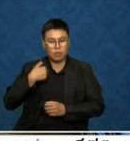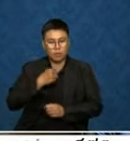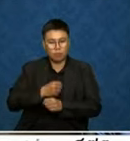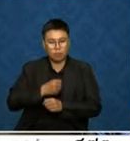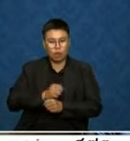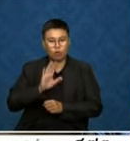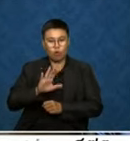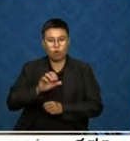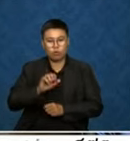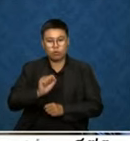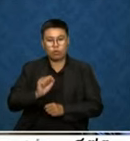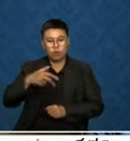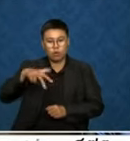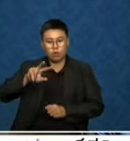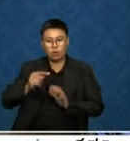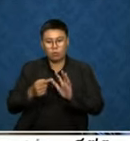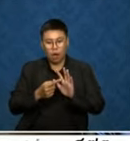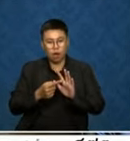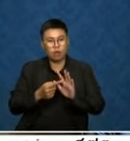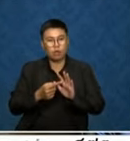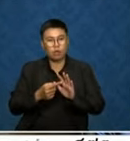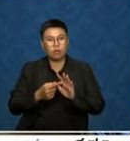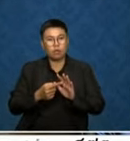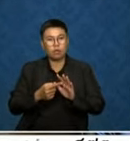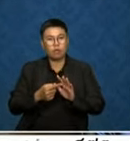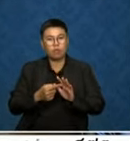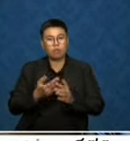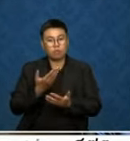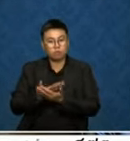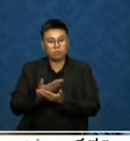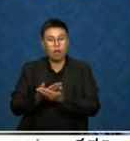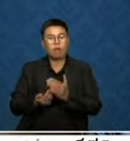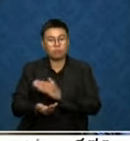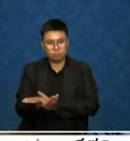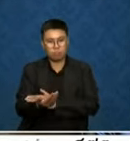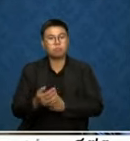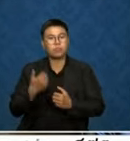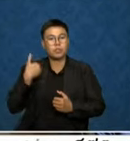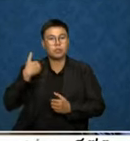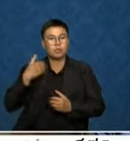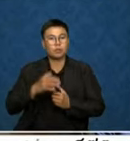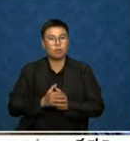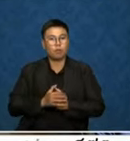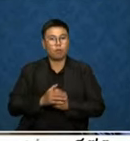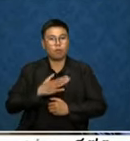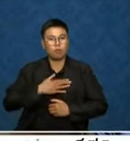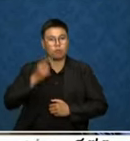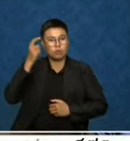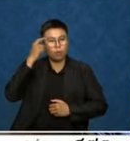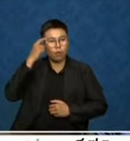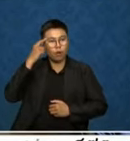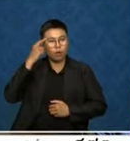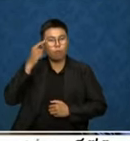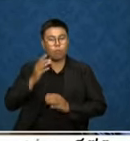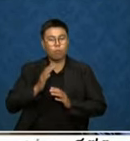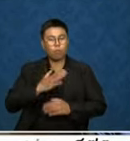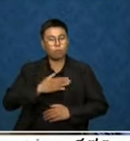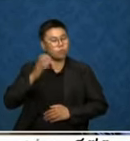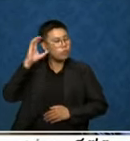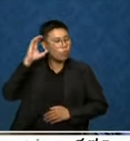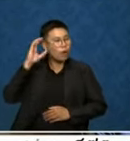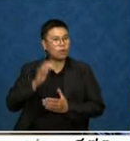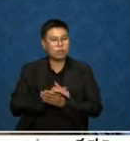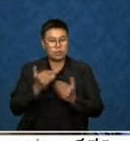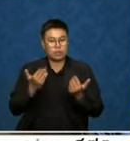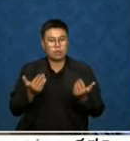ำงานของสภาผู้แทนราษฎรเป็นเครื่องมือในการเรียกรับเรื่องนี้ผมเชื่อว่าสภาครับเราไม่สามาร